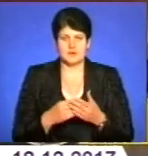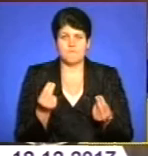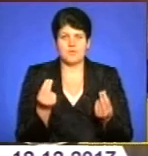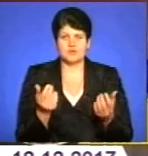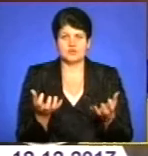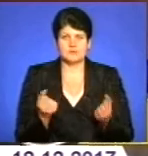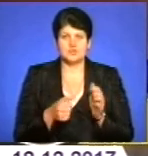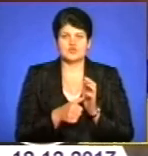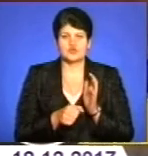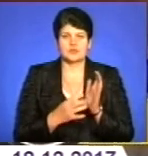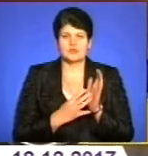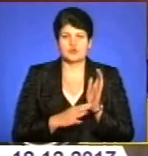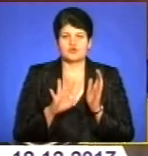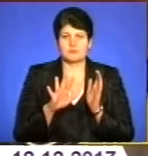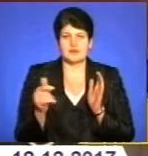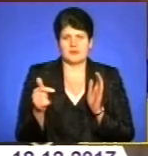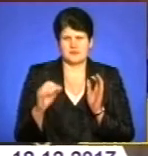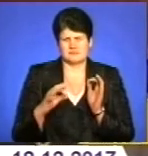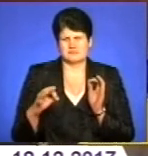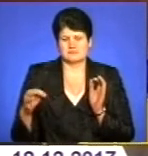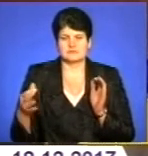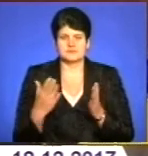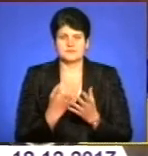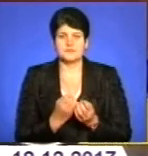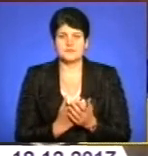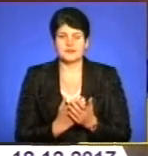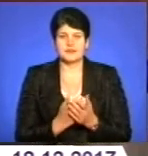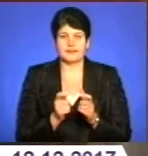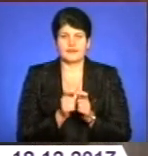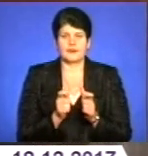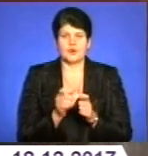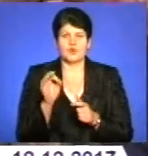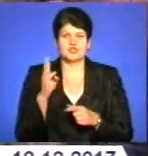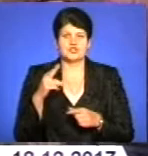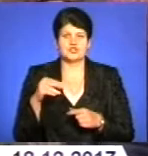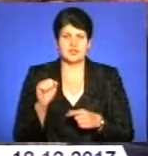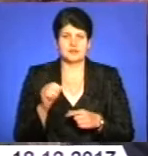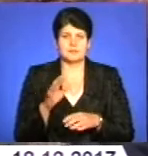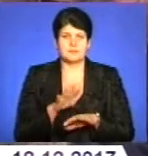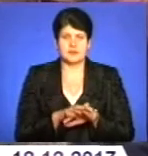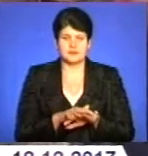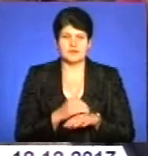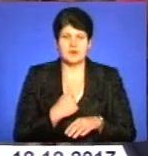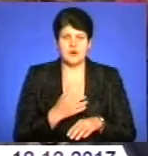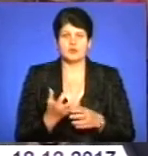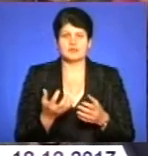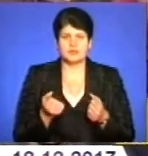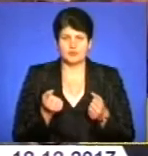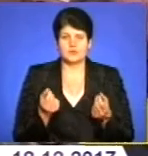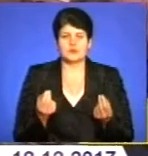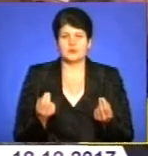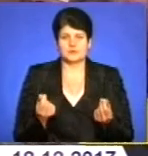отримала 695 гривень, там кілька копійок, на картку Ощадбанку. Я отримала повернення коштів за